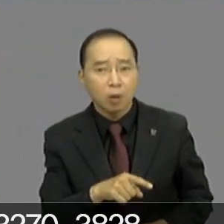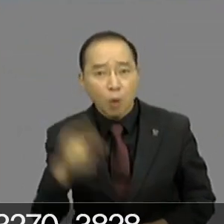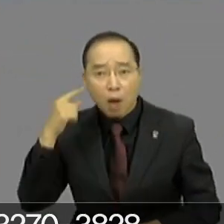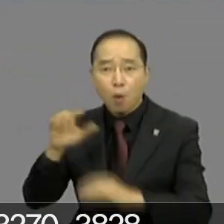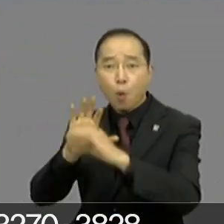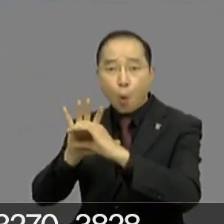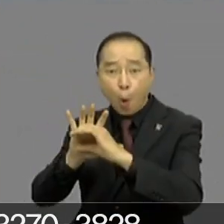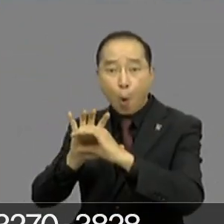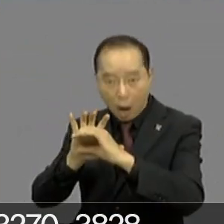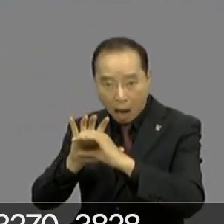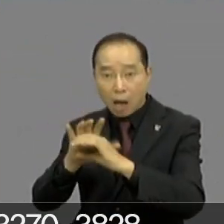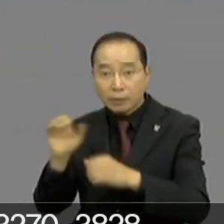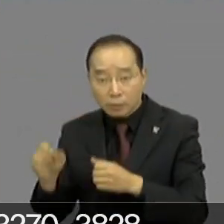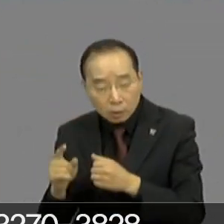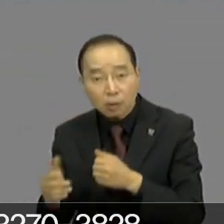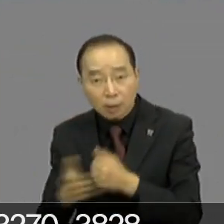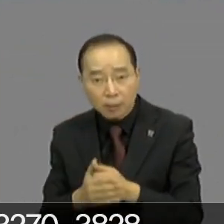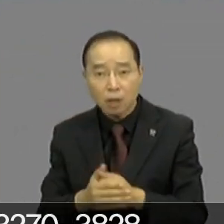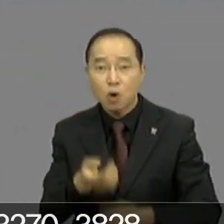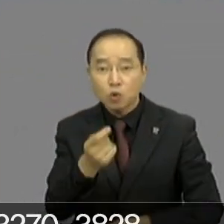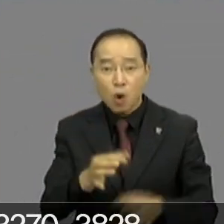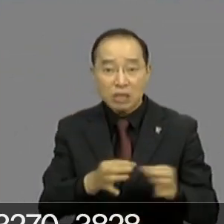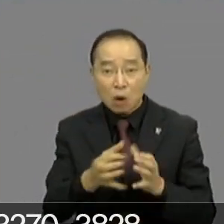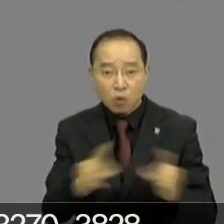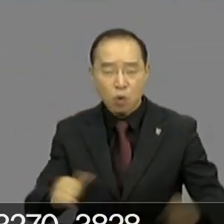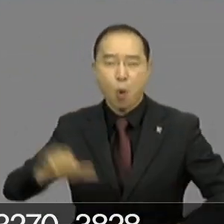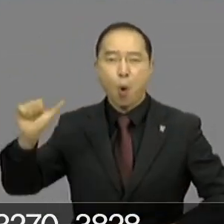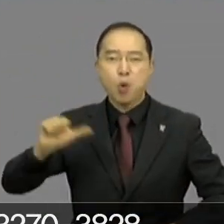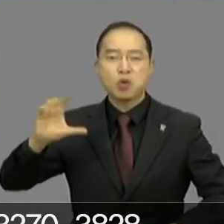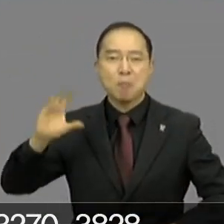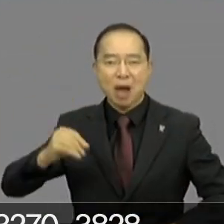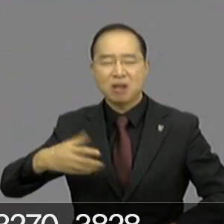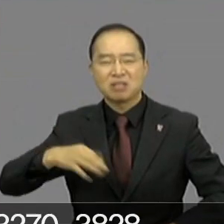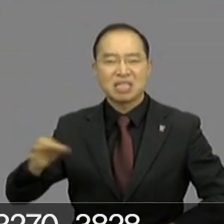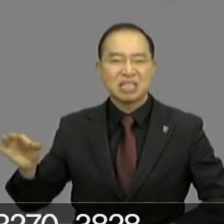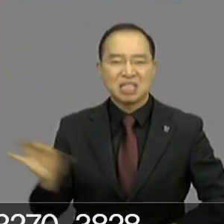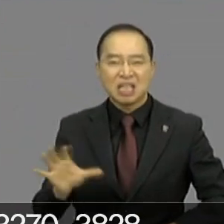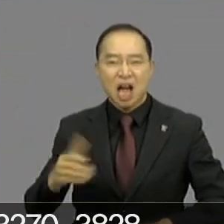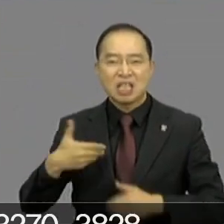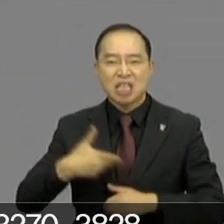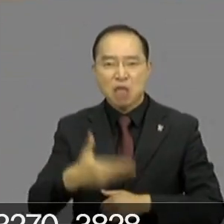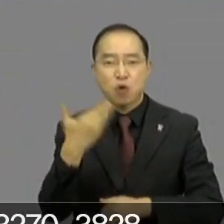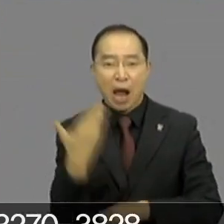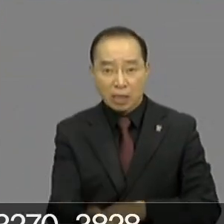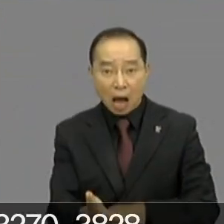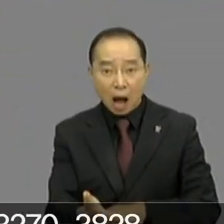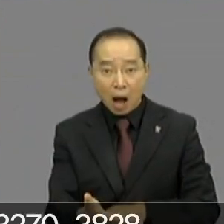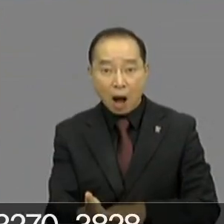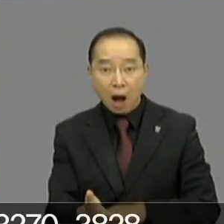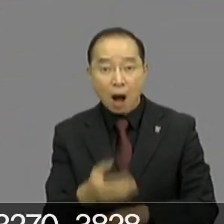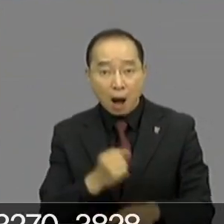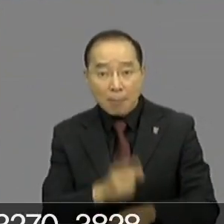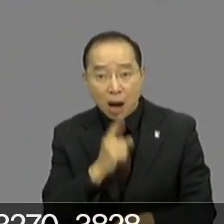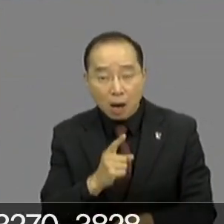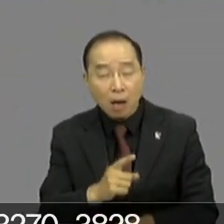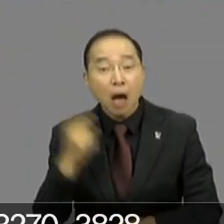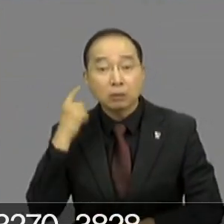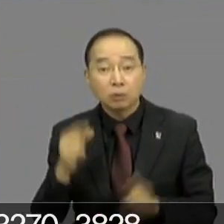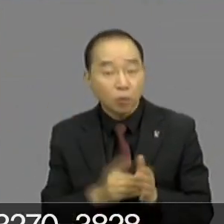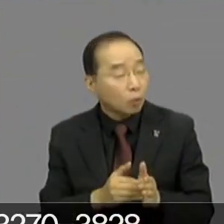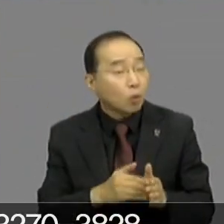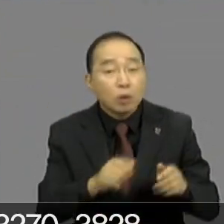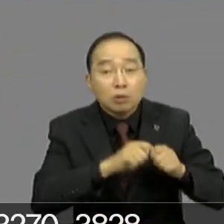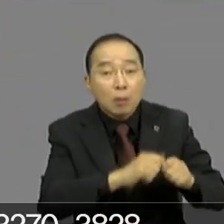해가 지고 소상공인 한테 5천만원 무이자 대출 하겠다는 것들 때문에 제가 못 들었기 때문에 조금 또 세부적으로 설명할 기회를